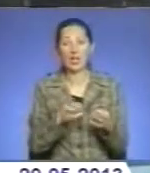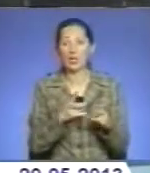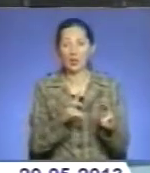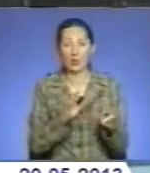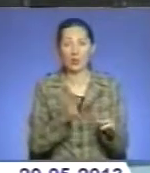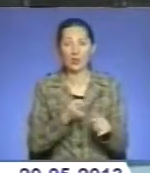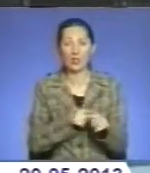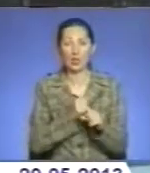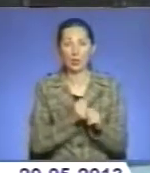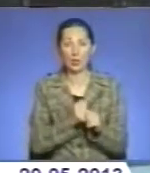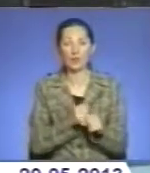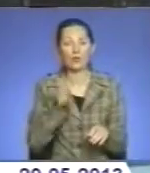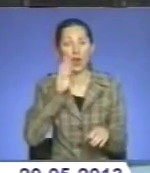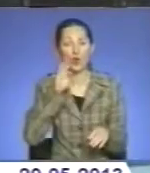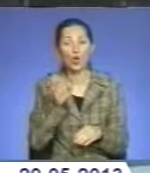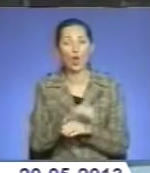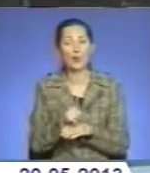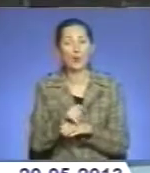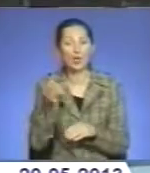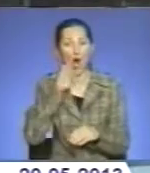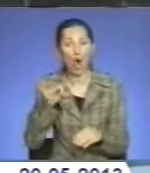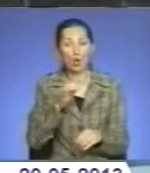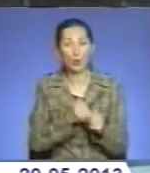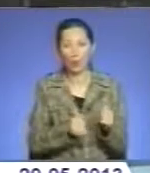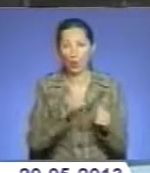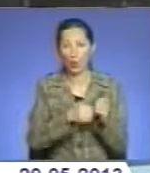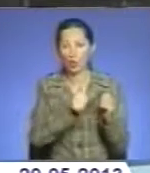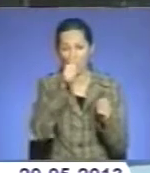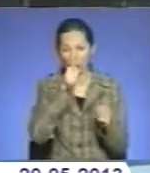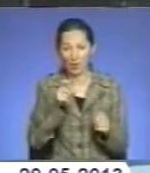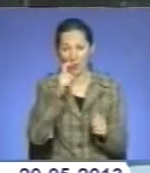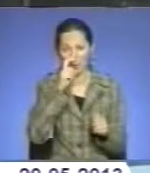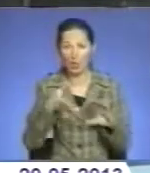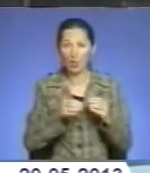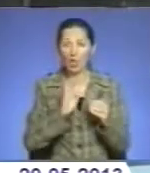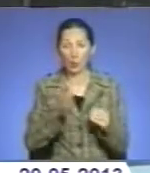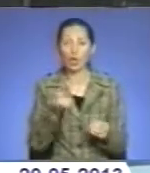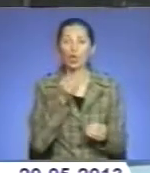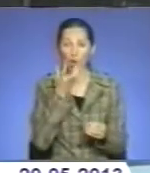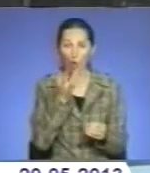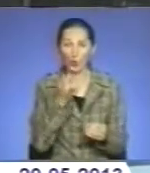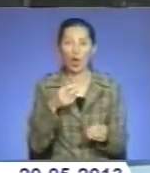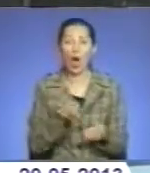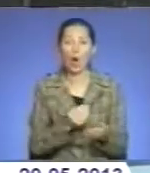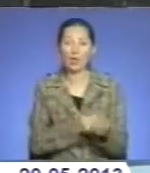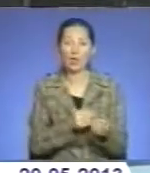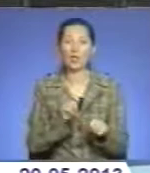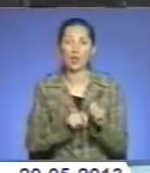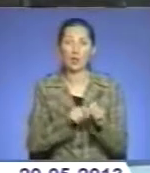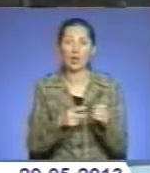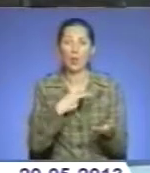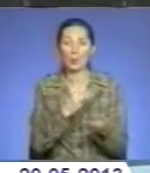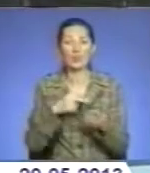ставі перевіряють кожного місяця. У квітні результати перевірки були задовільними. Останнє дослідження показало вдвічі вищий допустимої